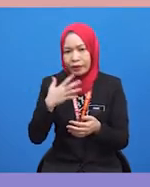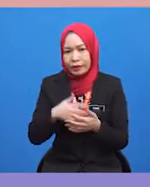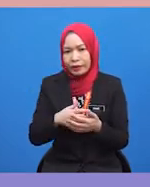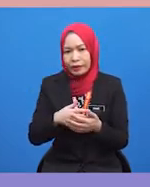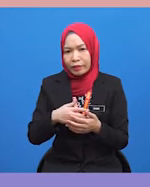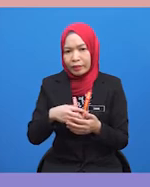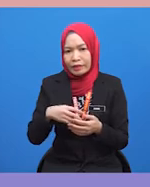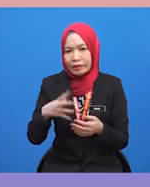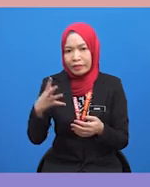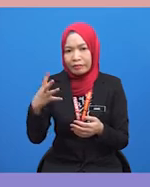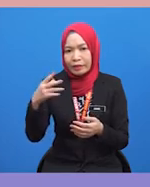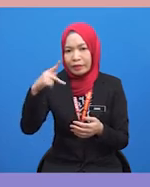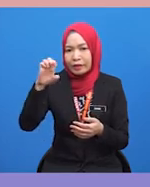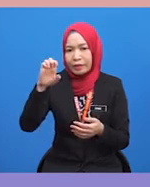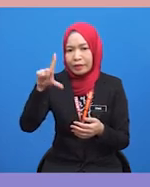disaturitkan sepenuhnya.